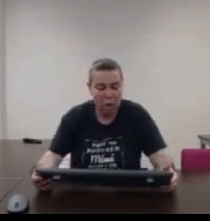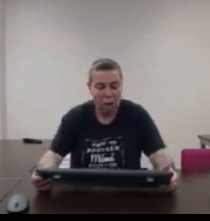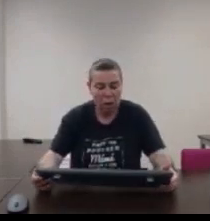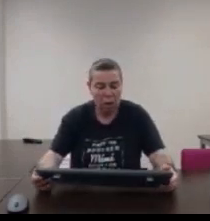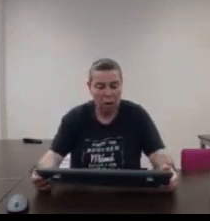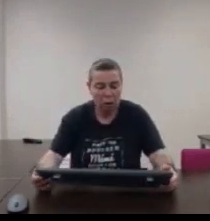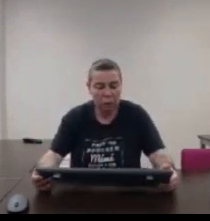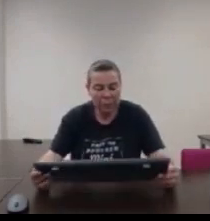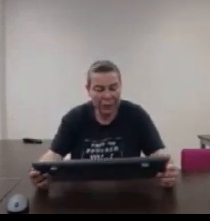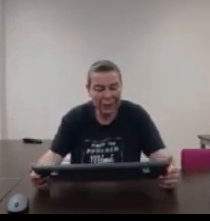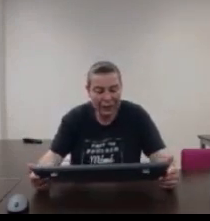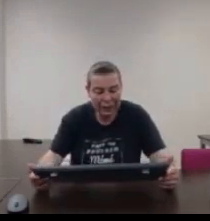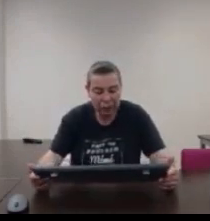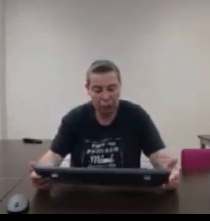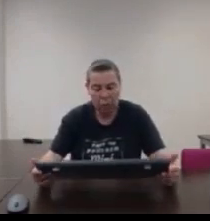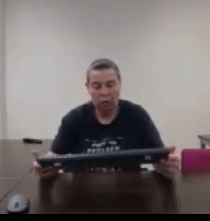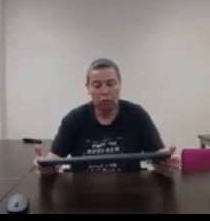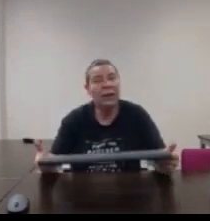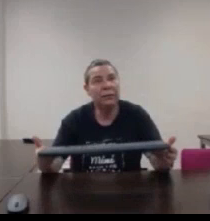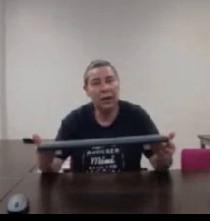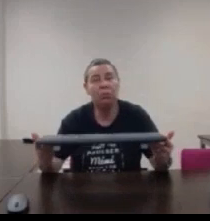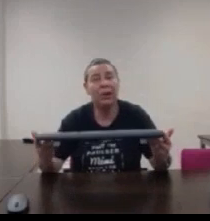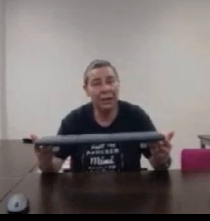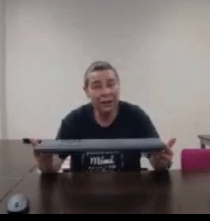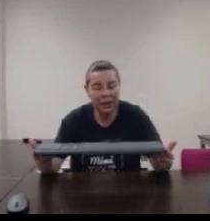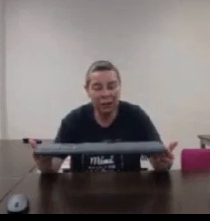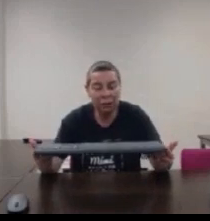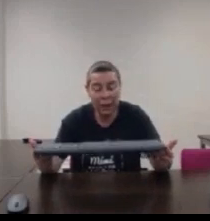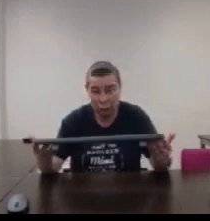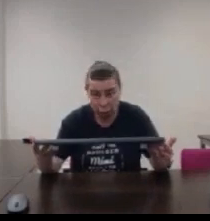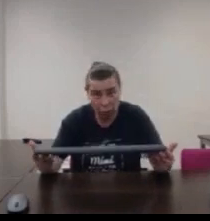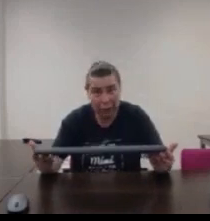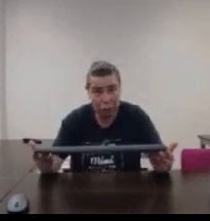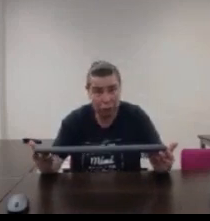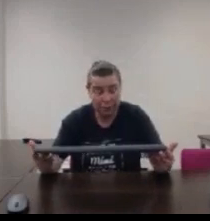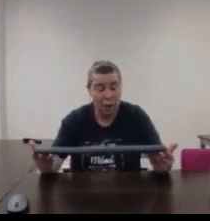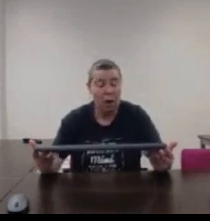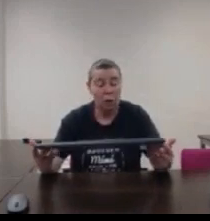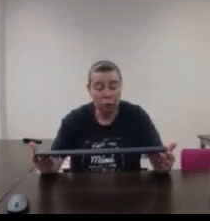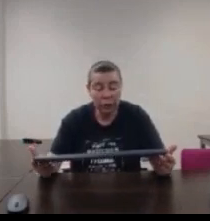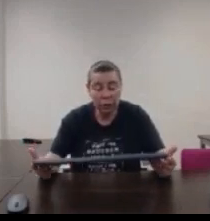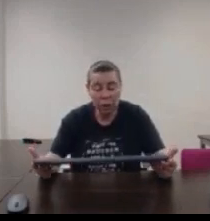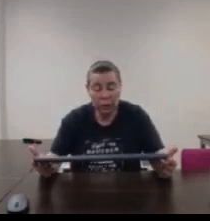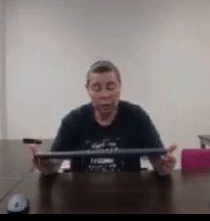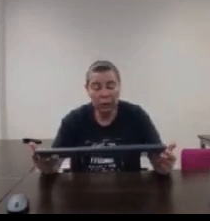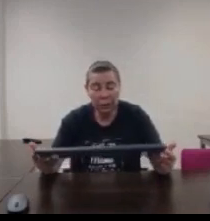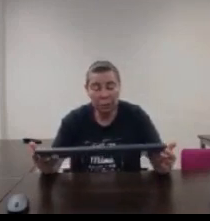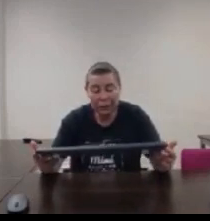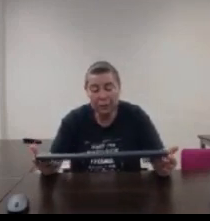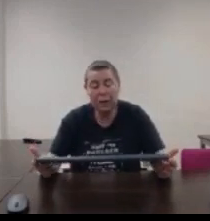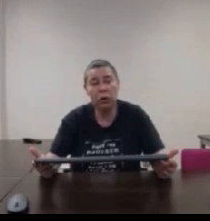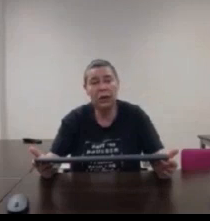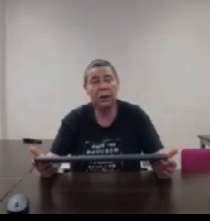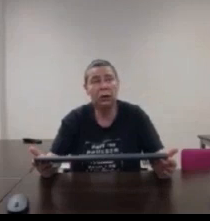vocation de permettre l'inclinaison du clavier pour éviter les reflets sur les touches. Le truc, c'est qu'aujourd'hui, on